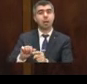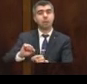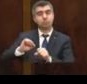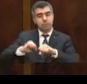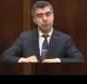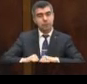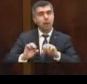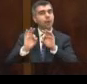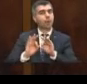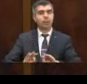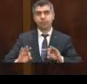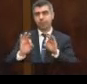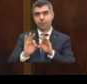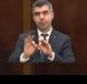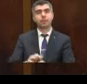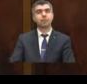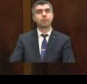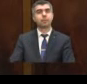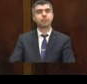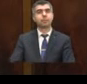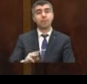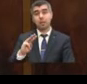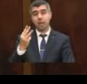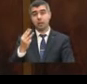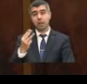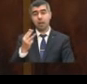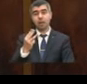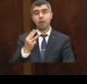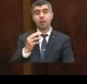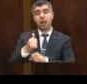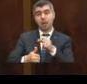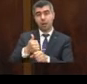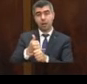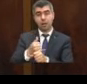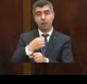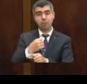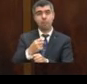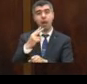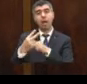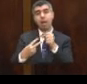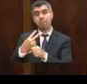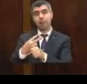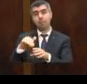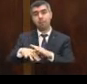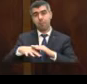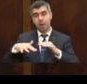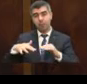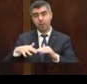المشاكل، بحيث أمضى 3 سنوات داخل الحكومة، 2 سنوات داخل البرلمان، و2 سنوات بعد